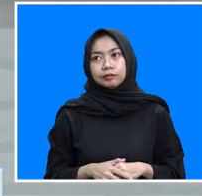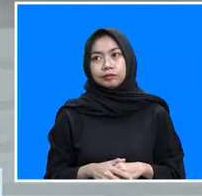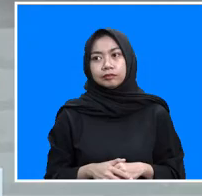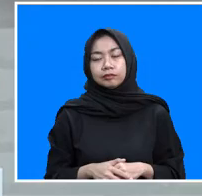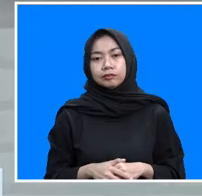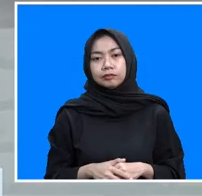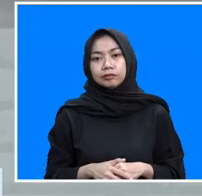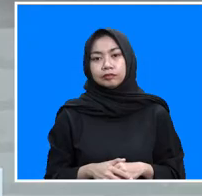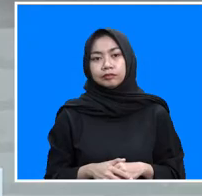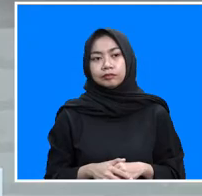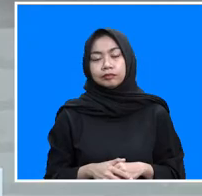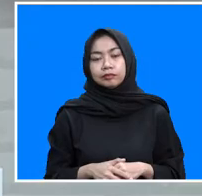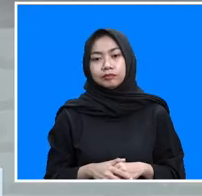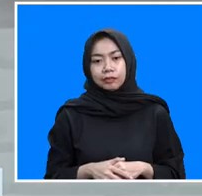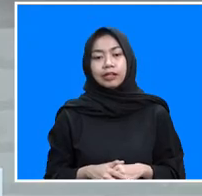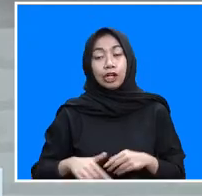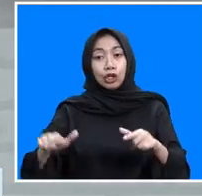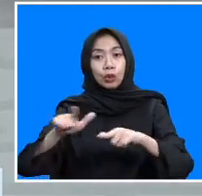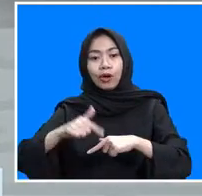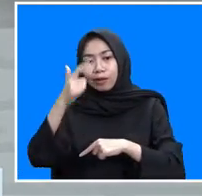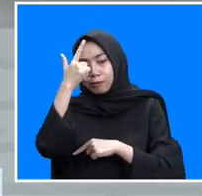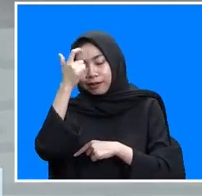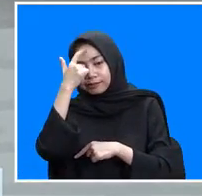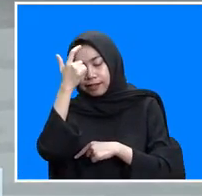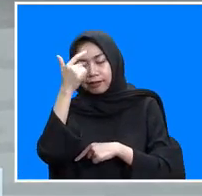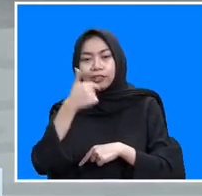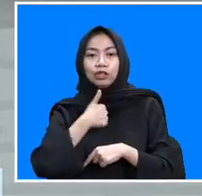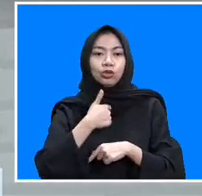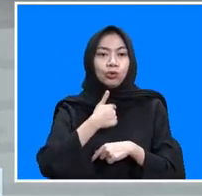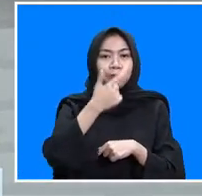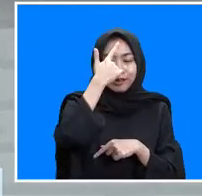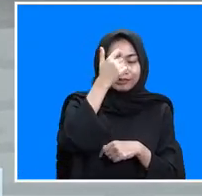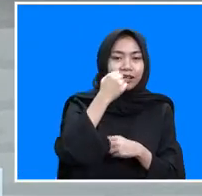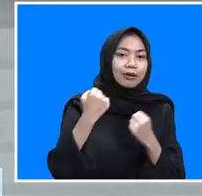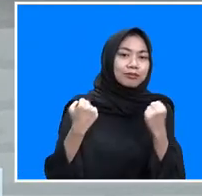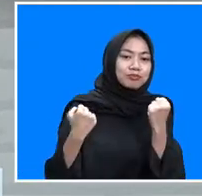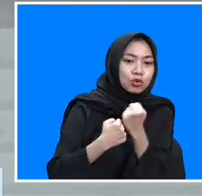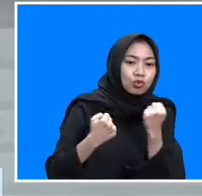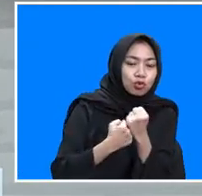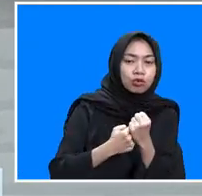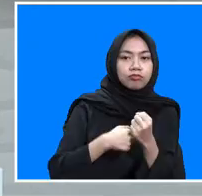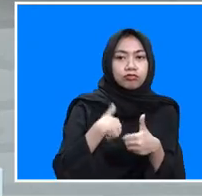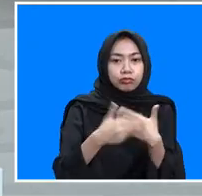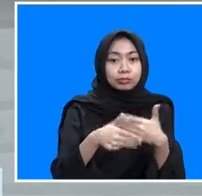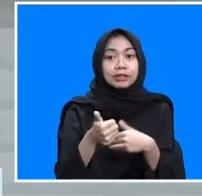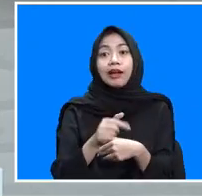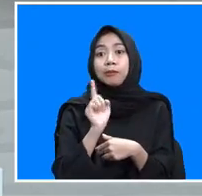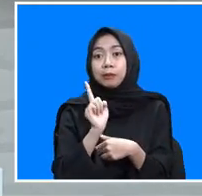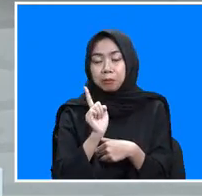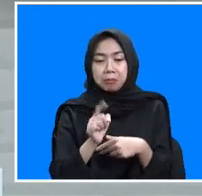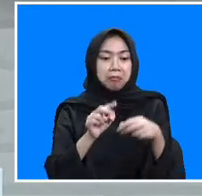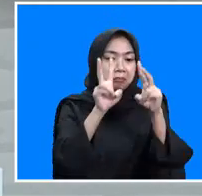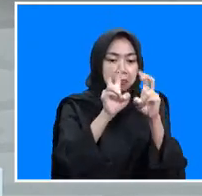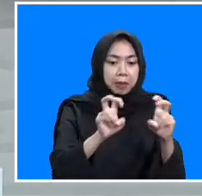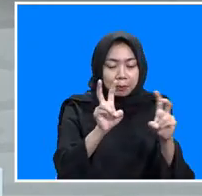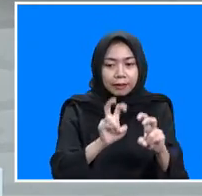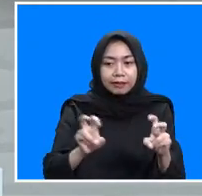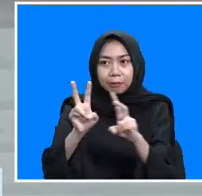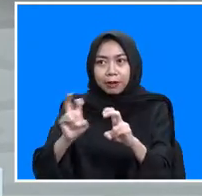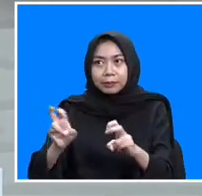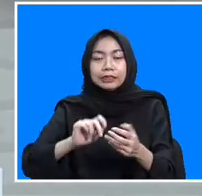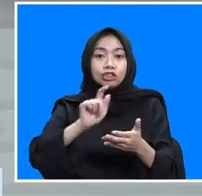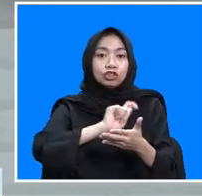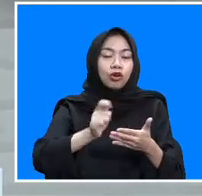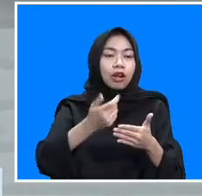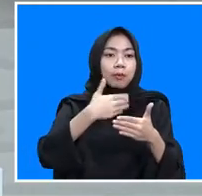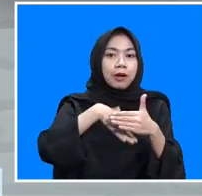lingkungan belajar yang dapat mendukung mereka untuk bisa belajar dengan lebih baik. Dan berbagai studi telah menunjukkan bahwa memang pembelajaran tatap muka